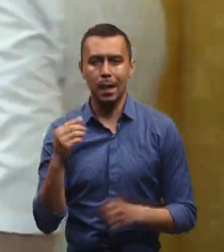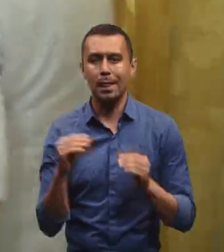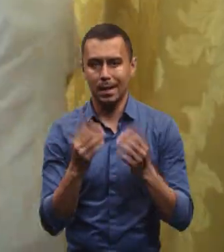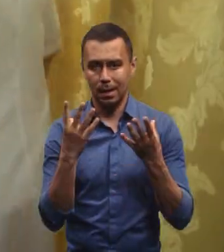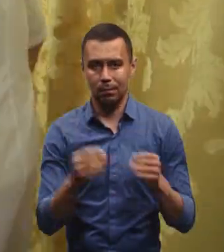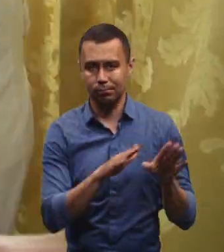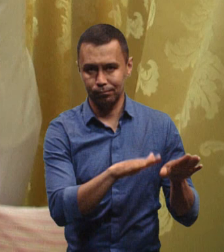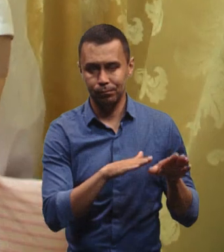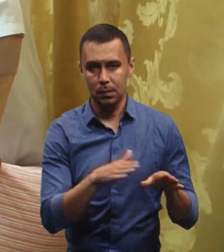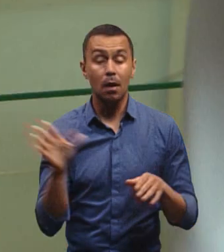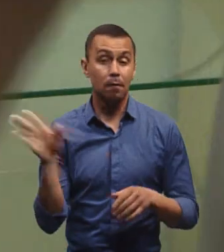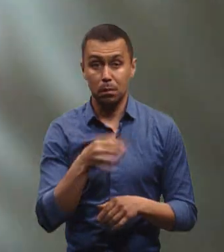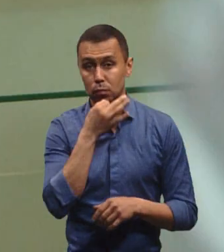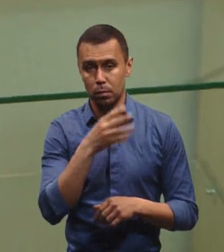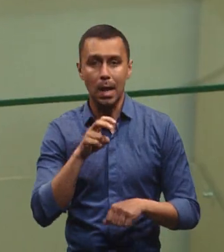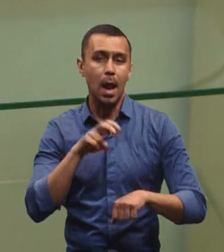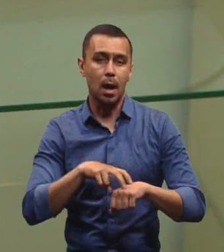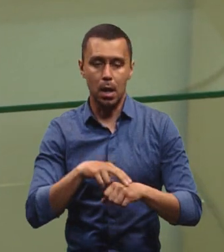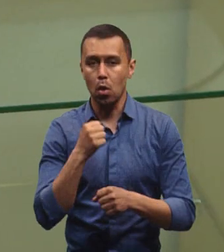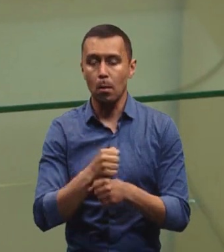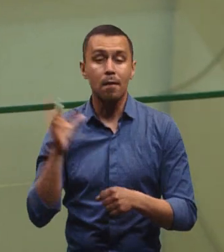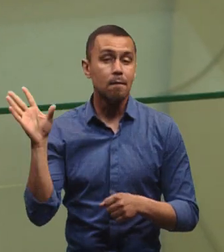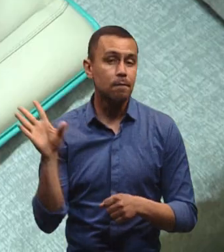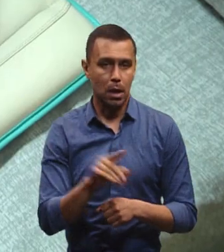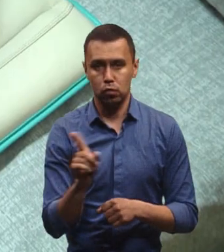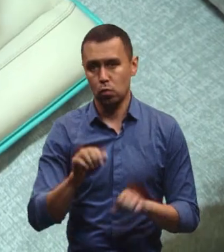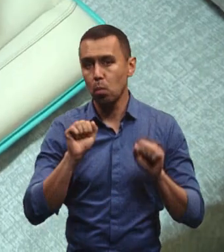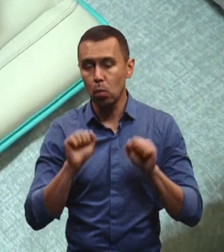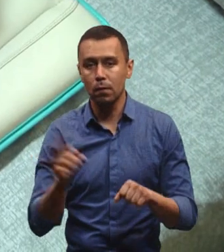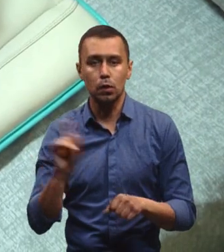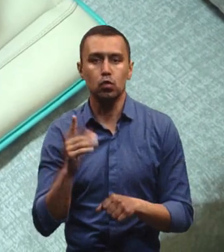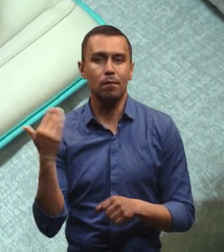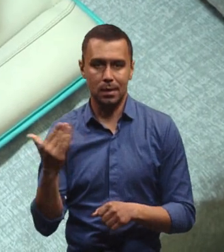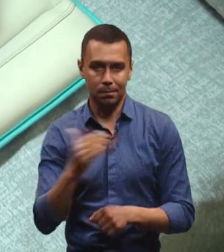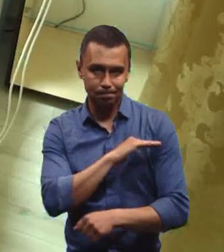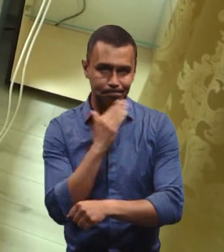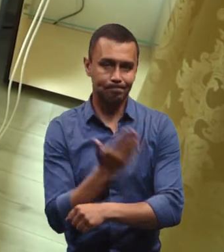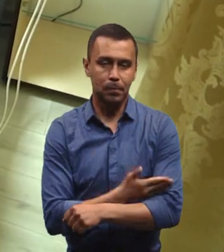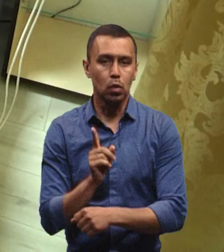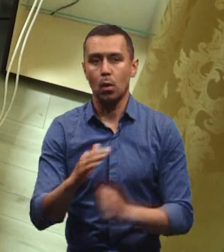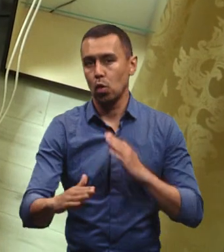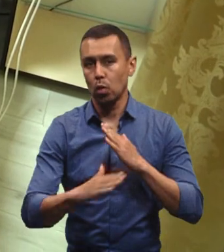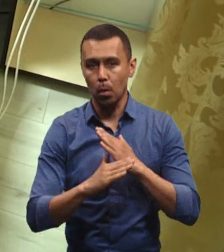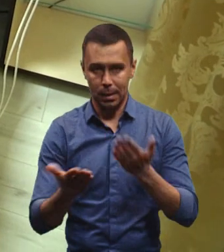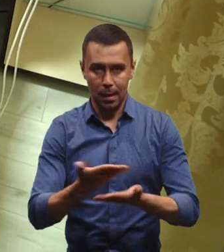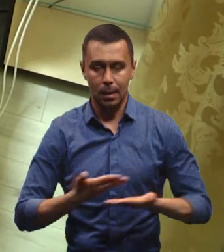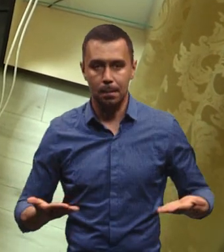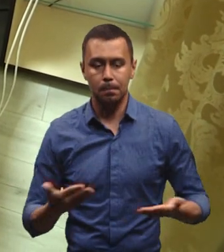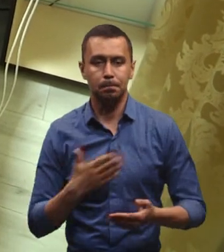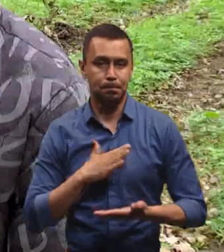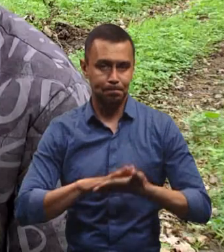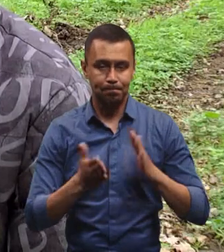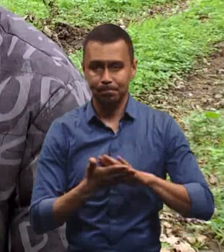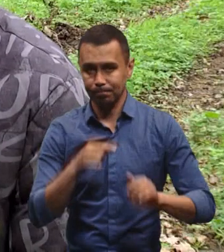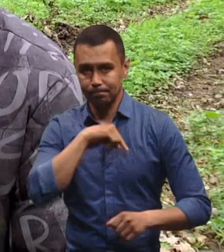днів. Все подобається, лікарі роблять все, що можуть, все, що в їхніх силах, щоб допомогти нам. Мій стан